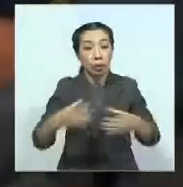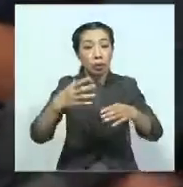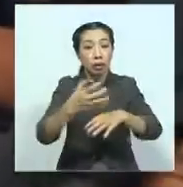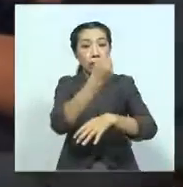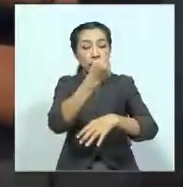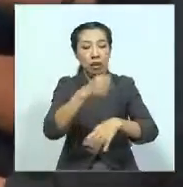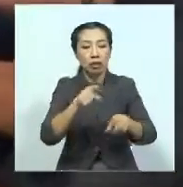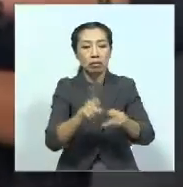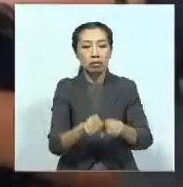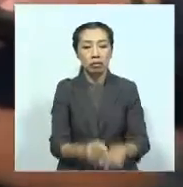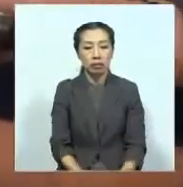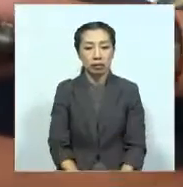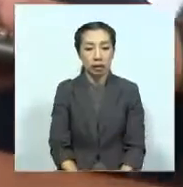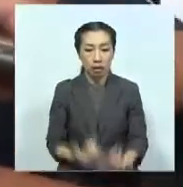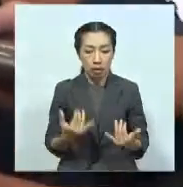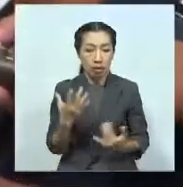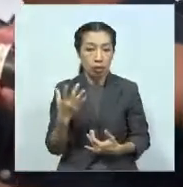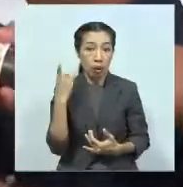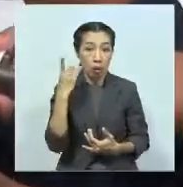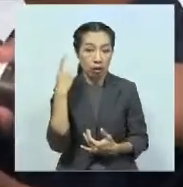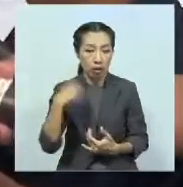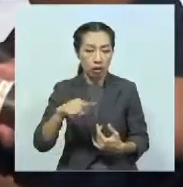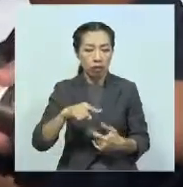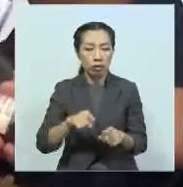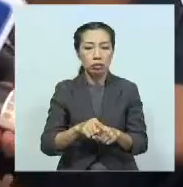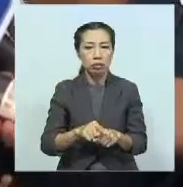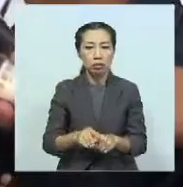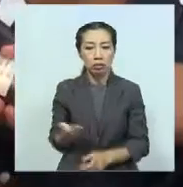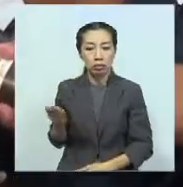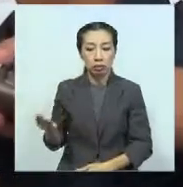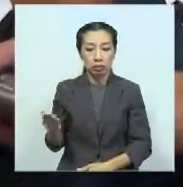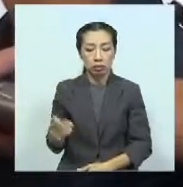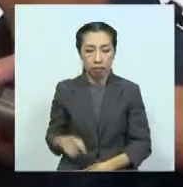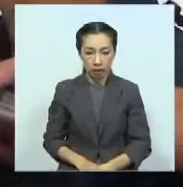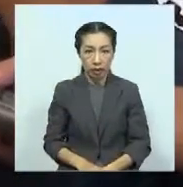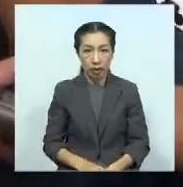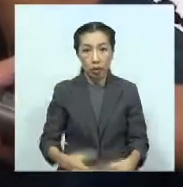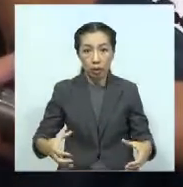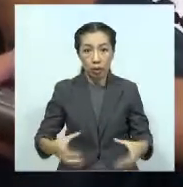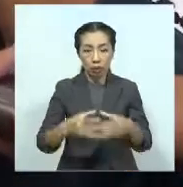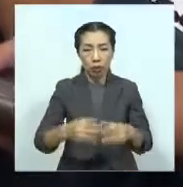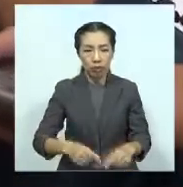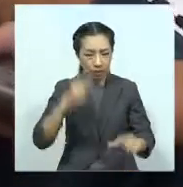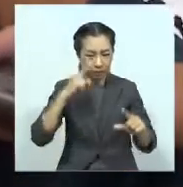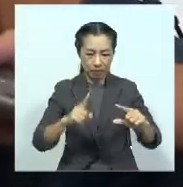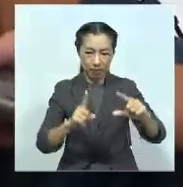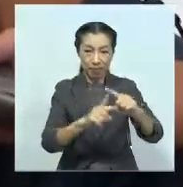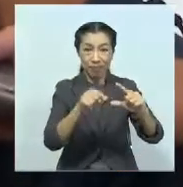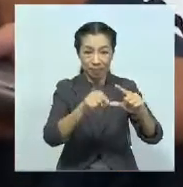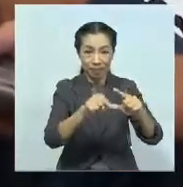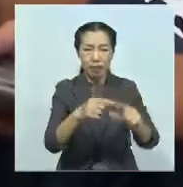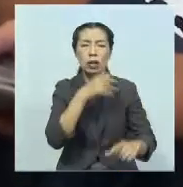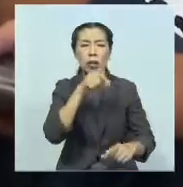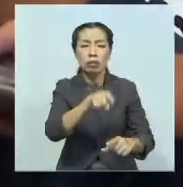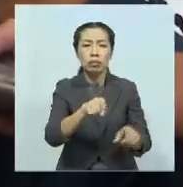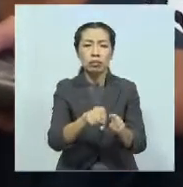ะครับในเมื่อวานนี้เรื่องนี้นะครับนายธนาธรจึงรุ่งเรืองกิจหัวหน้าพรรคอนาคตใหม่ระบุว่ากระแสข่าว